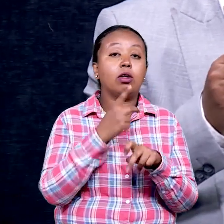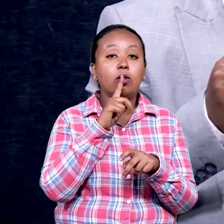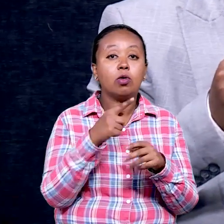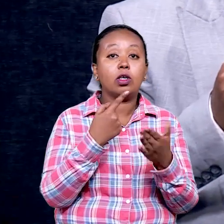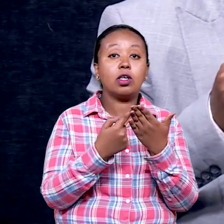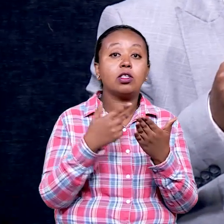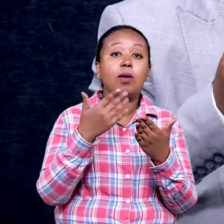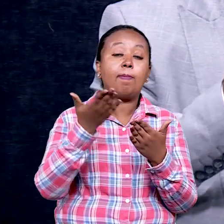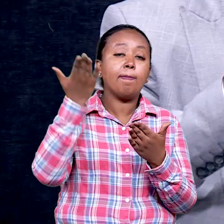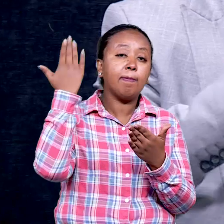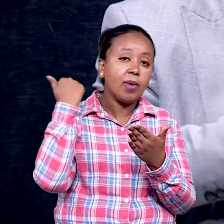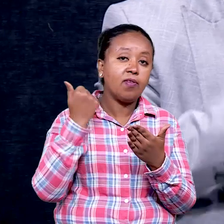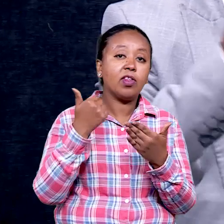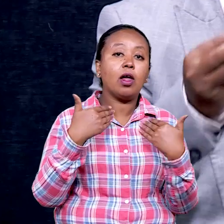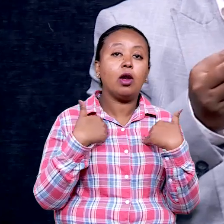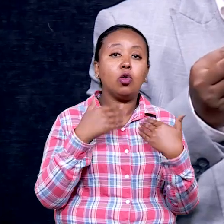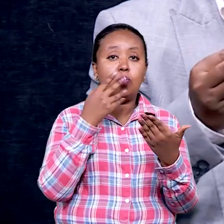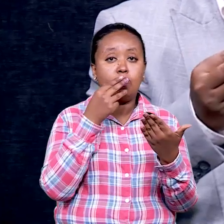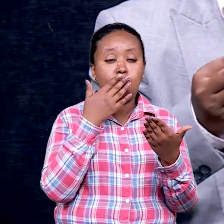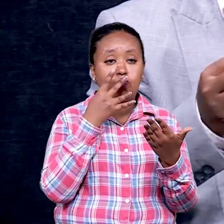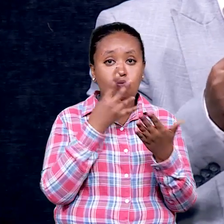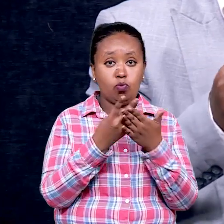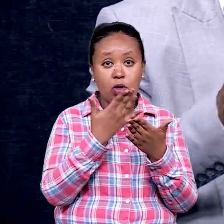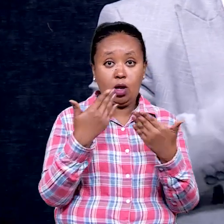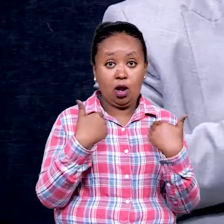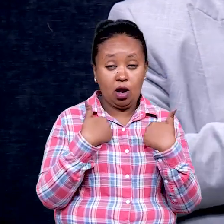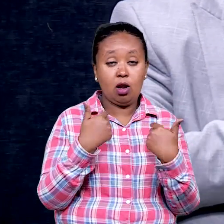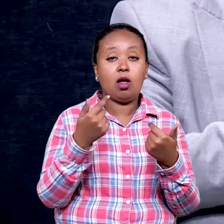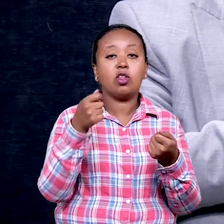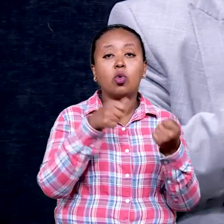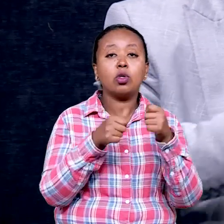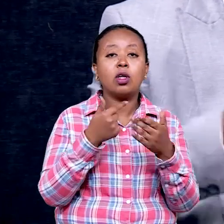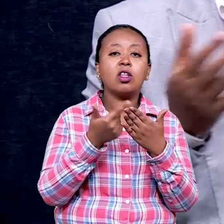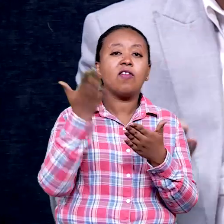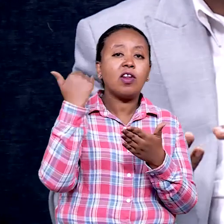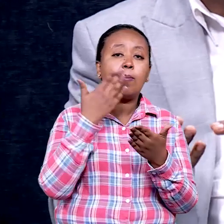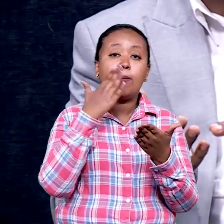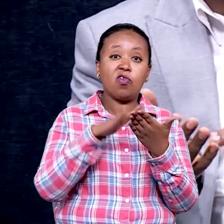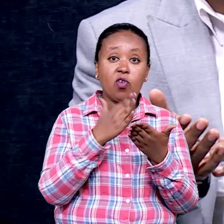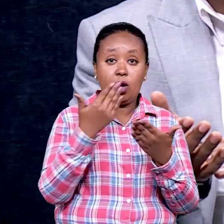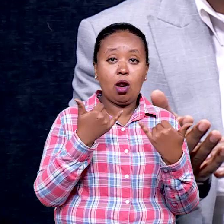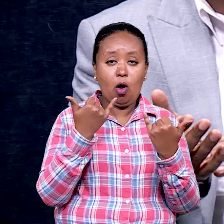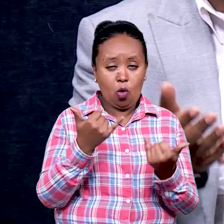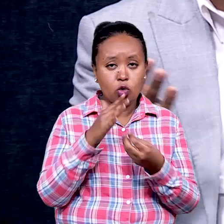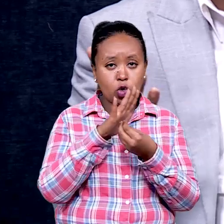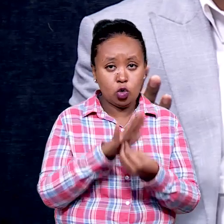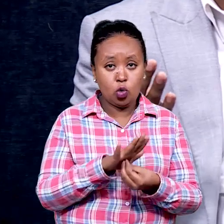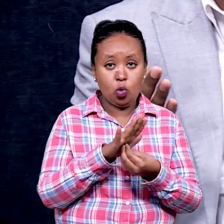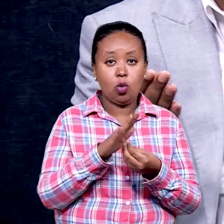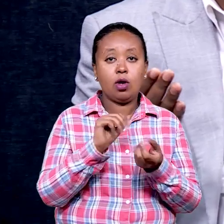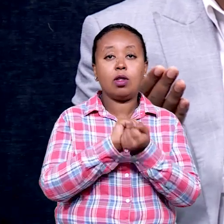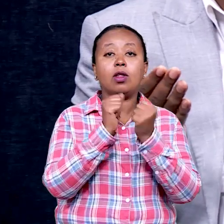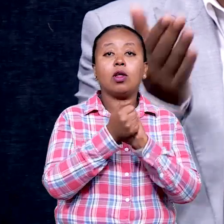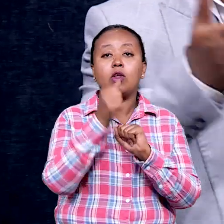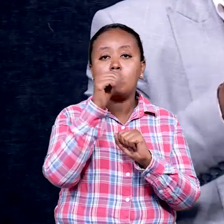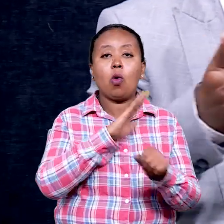በፊት ያለን ደግ ነገር ካለ የሚያበረክተው አስተዋጽኦ፣ ከዛ በፊት መጥፎ ነገር ካለ አሁንም ተጽዕኖ አሳርፎ የቀየር ነው የሰው ኃይል